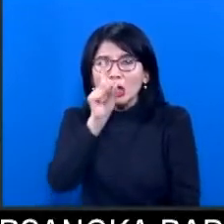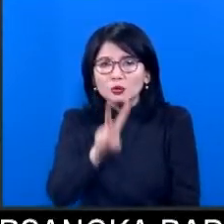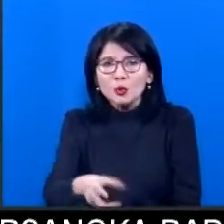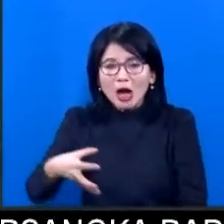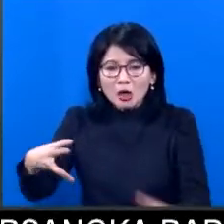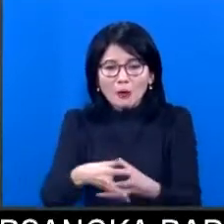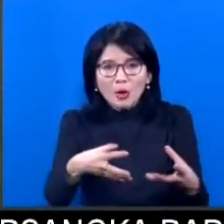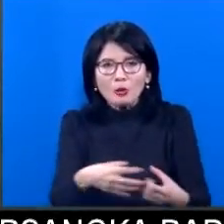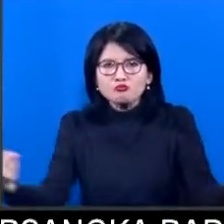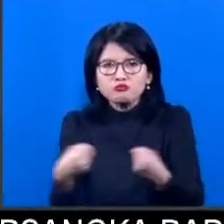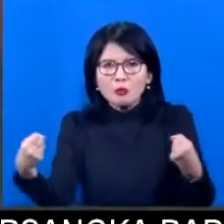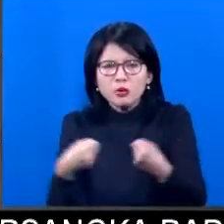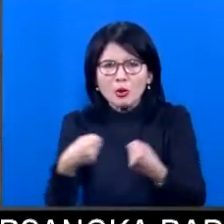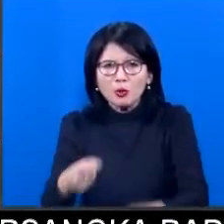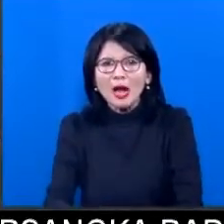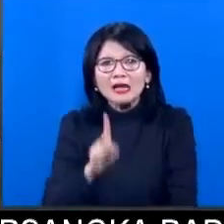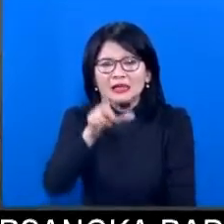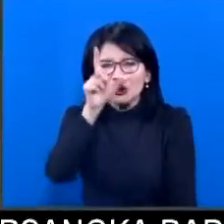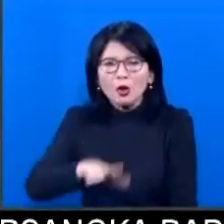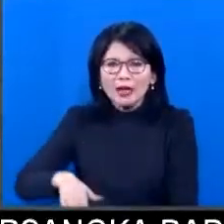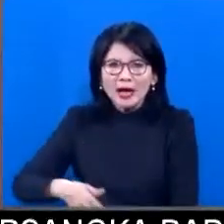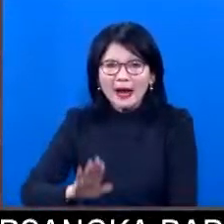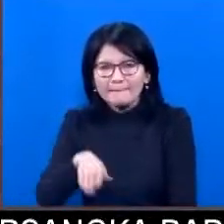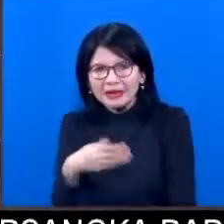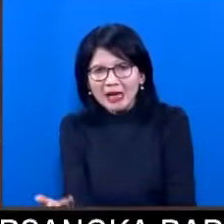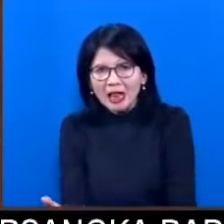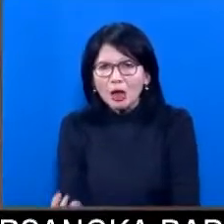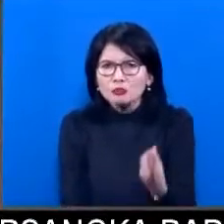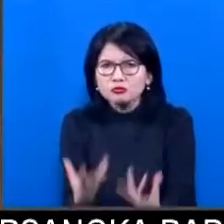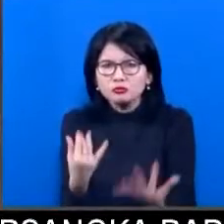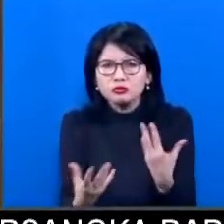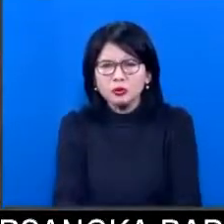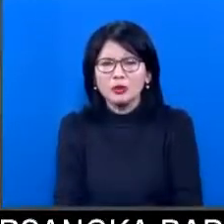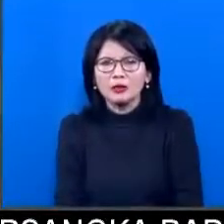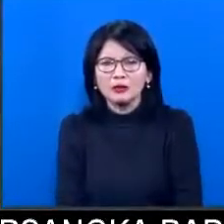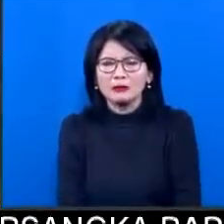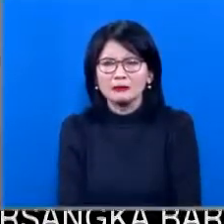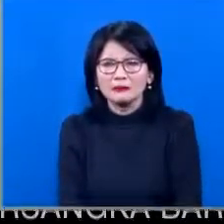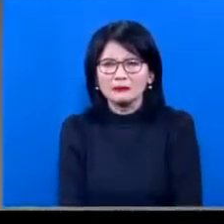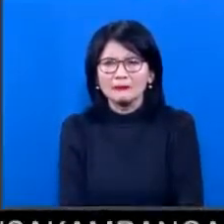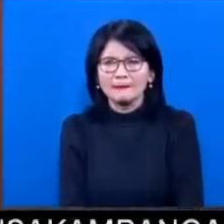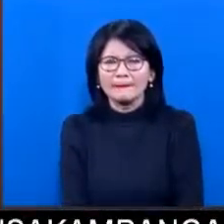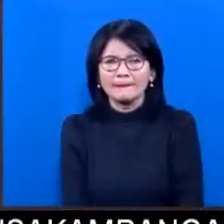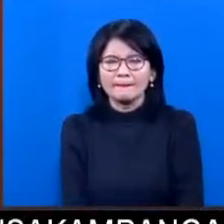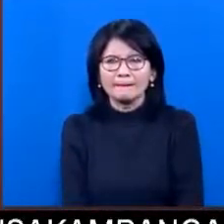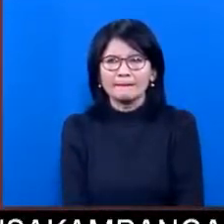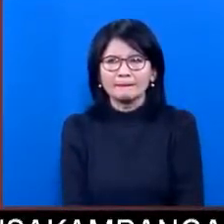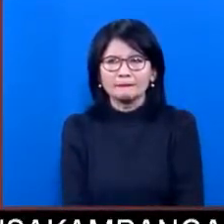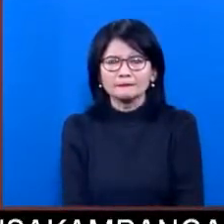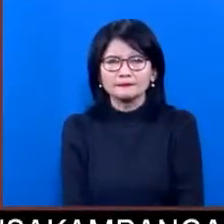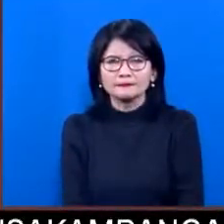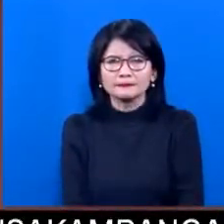pemuda. 17 orang meninggal akibat terjebak kebaran api. Tim Liputan CNN Indonesia.